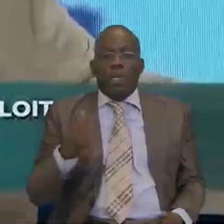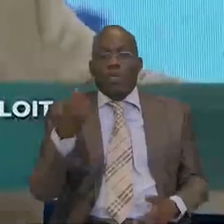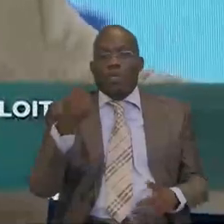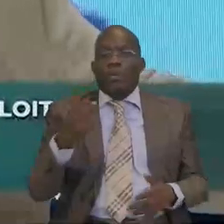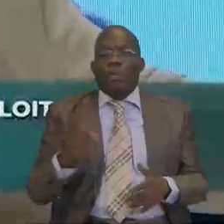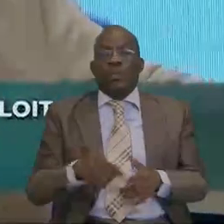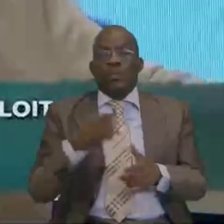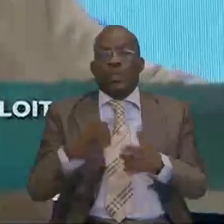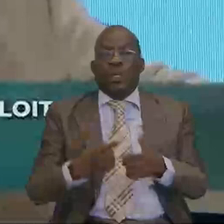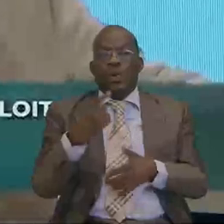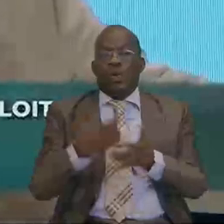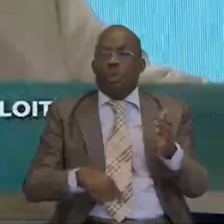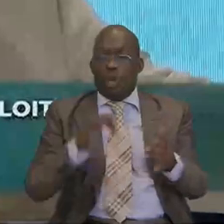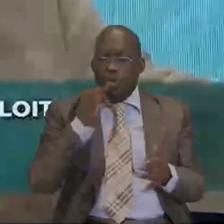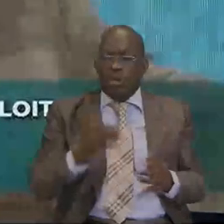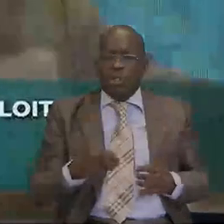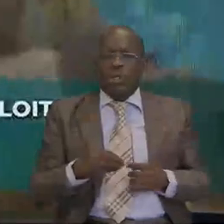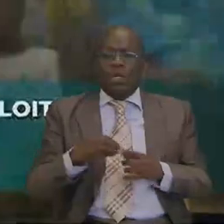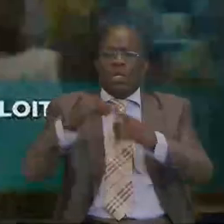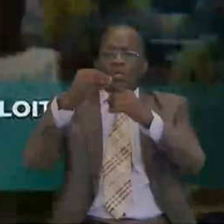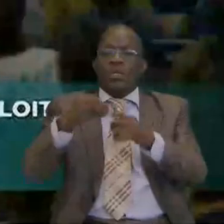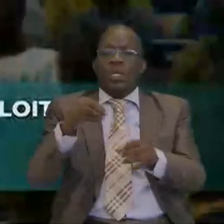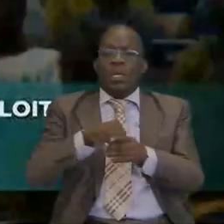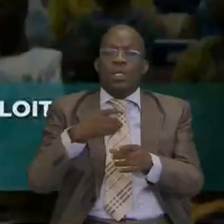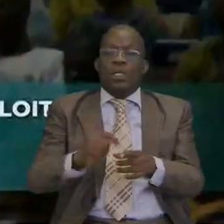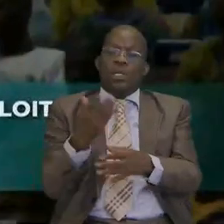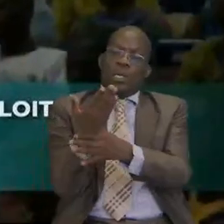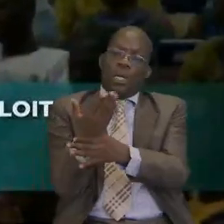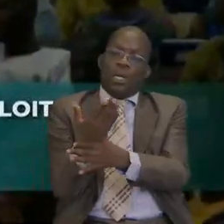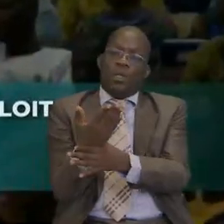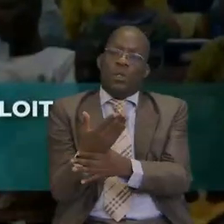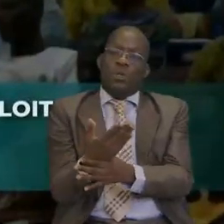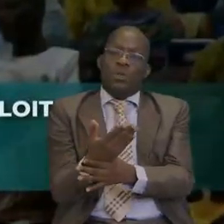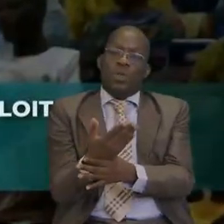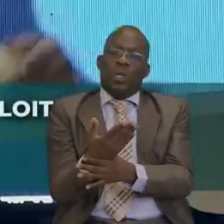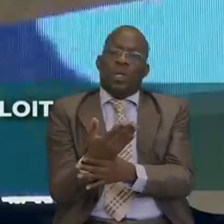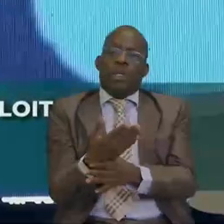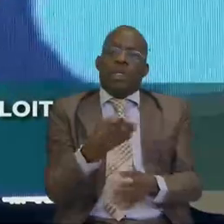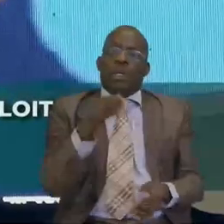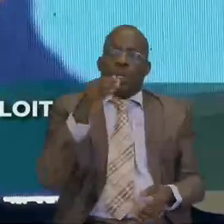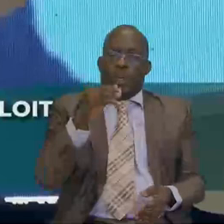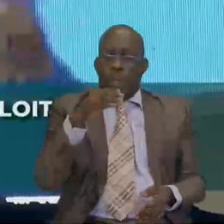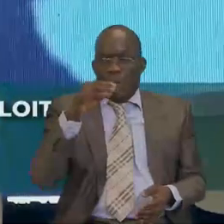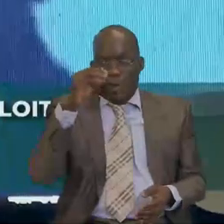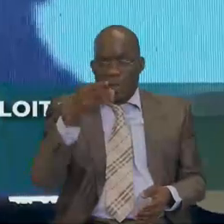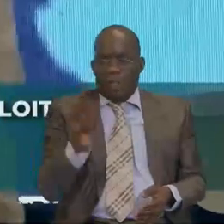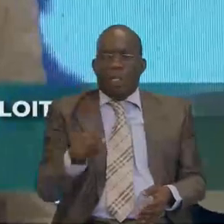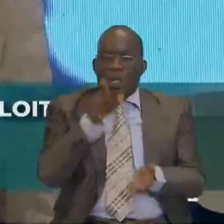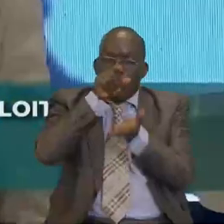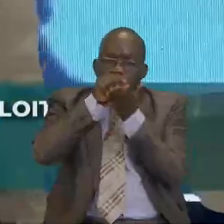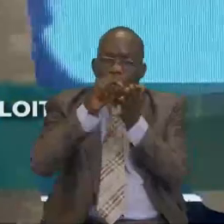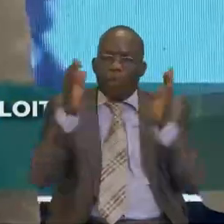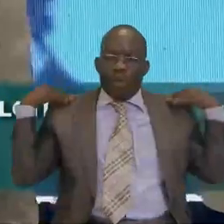Et ce qui est précieux dans sa main, il tient ça avec une main légère et ça tombe. La tortue prend et s'en